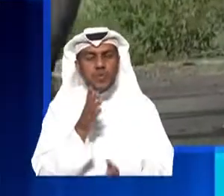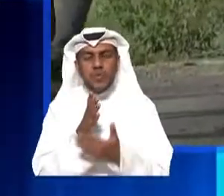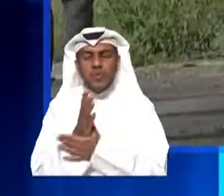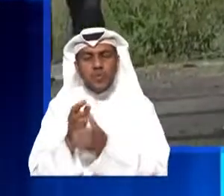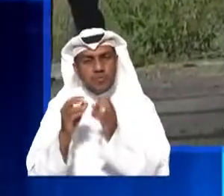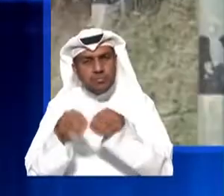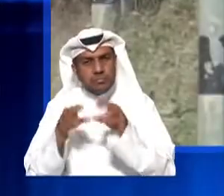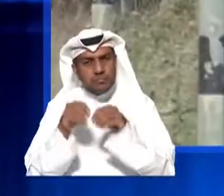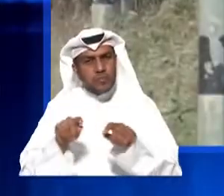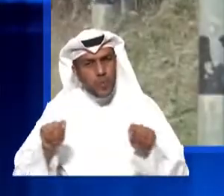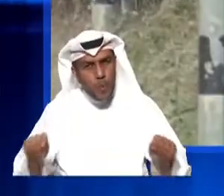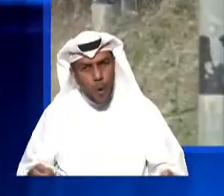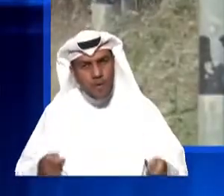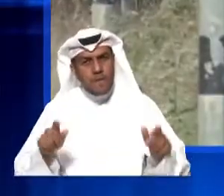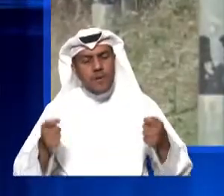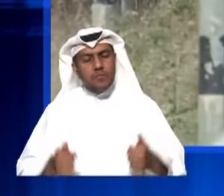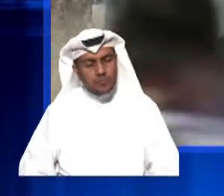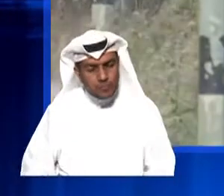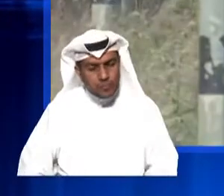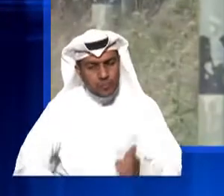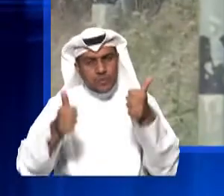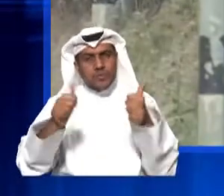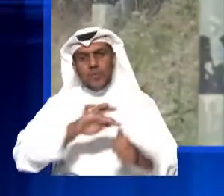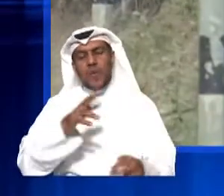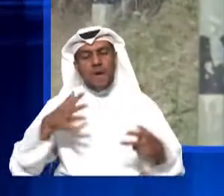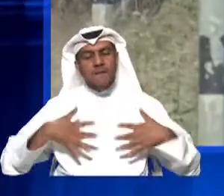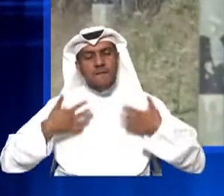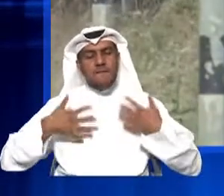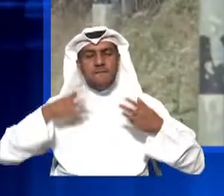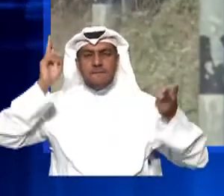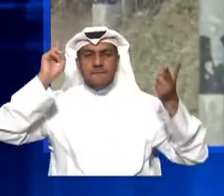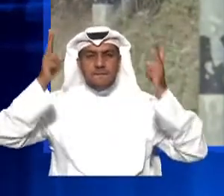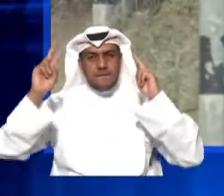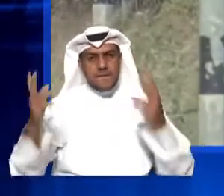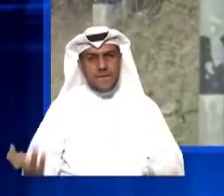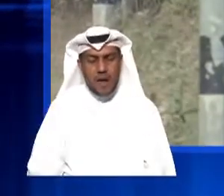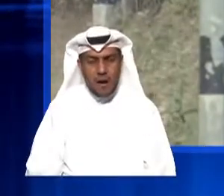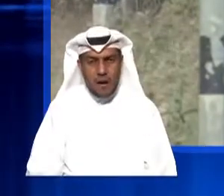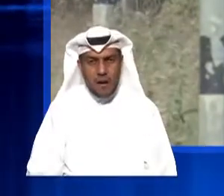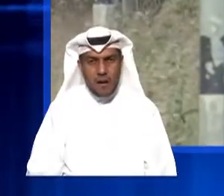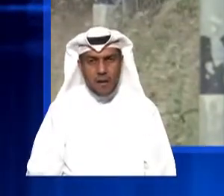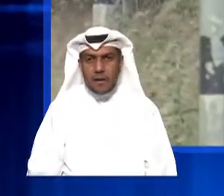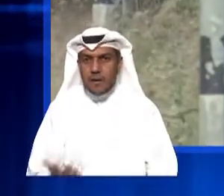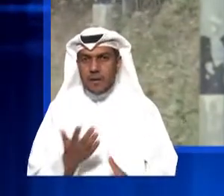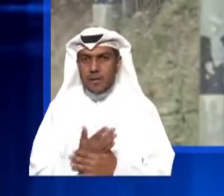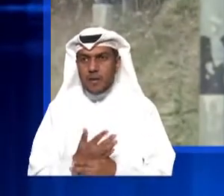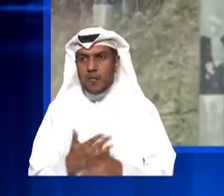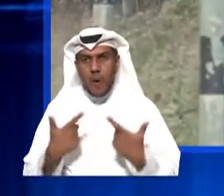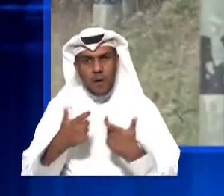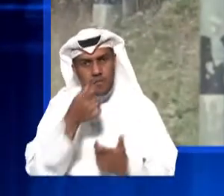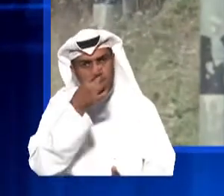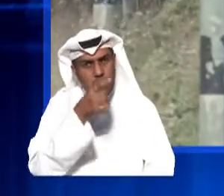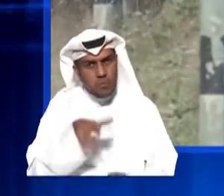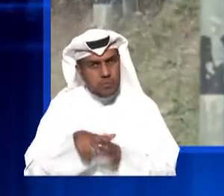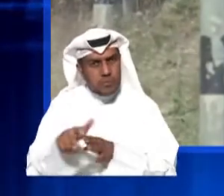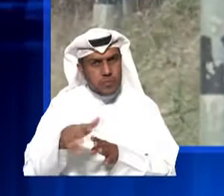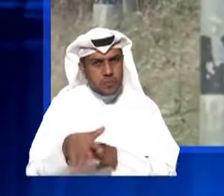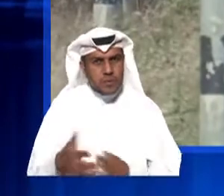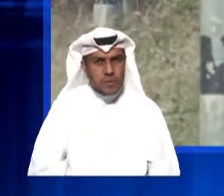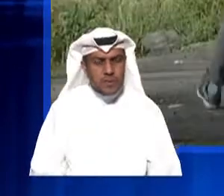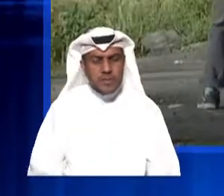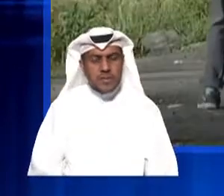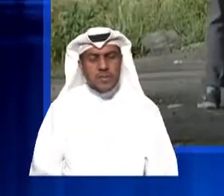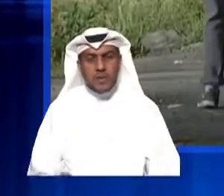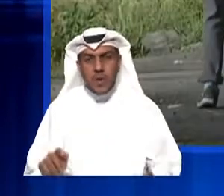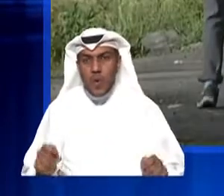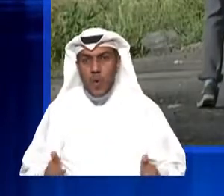وأيضا هناك حالة في ذات الوقت هناك هدوء هش وحذر يقيم على مجمل الأراضي الفلسطينية لا سيما في